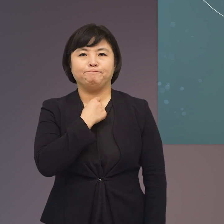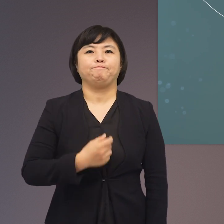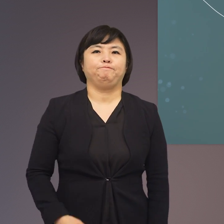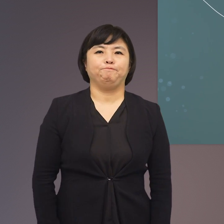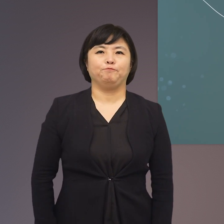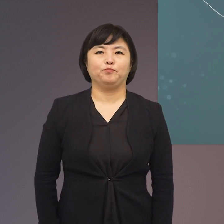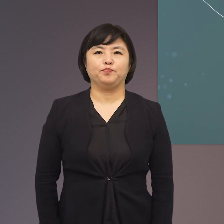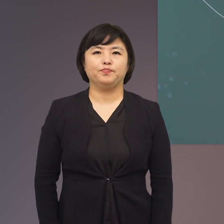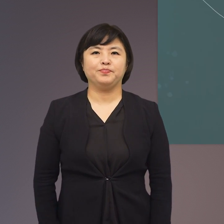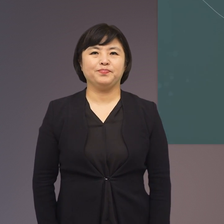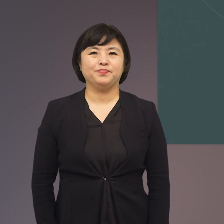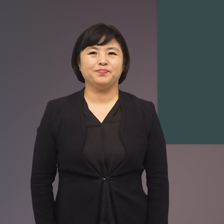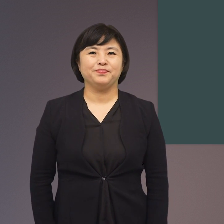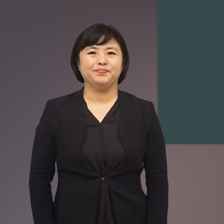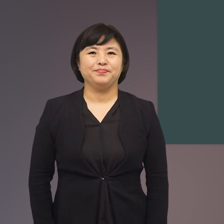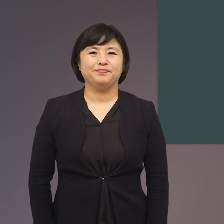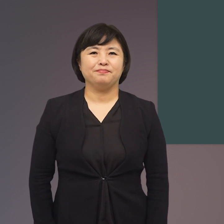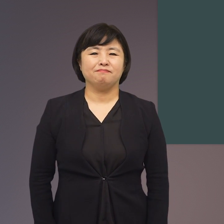합니다.